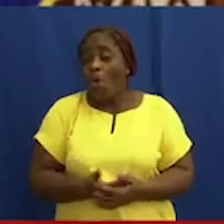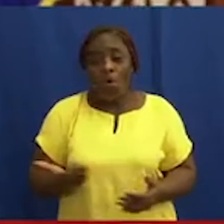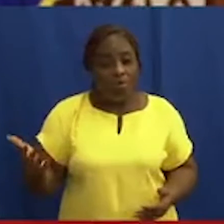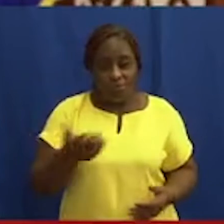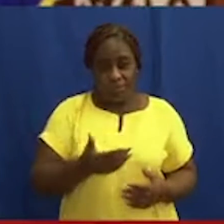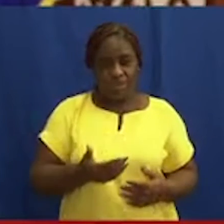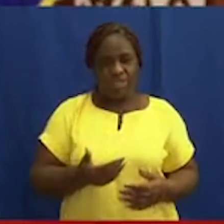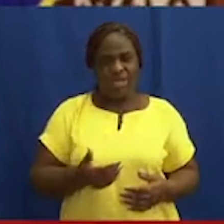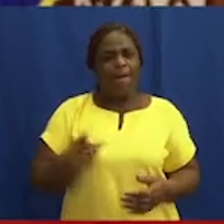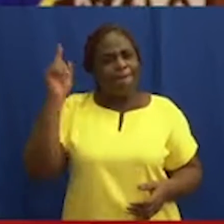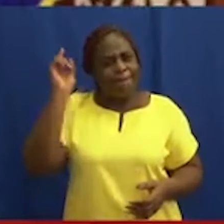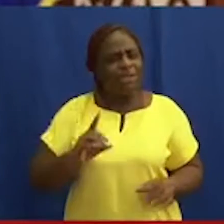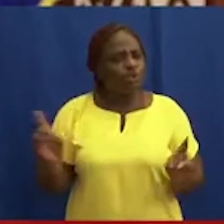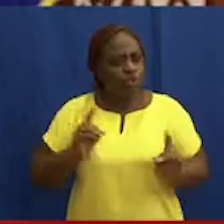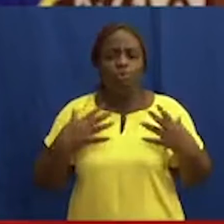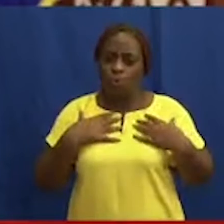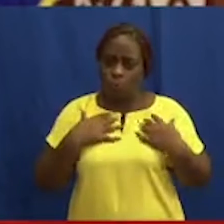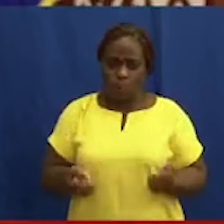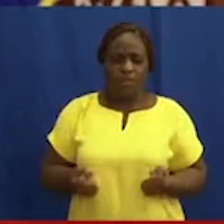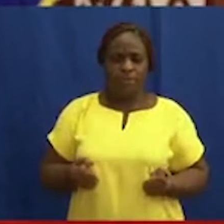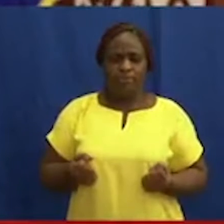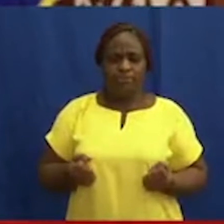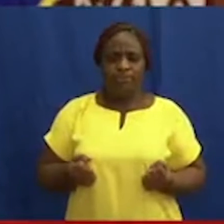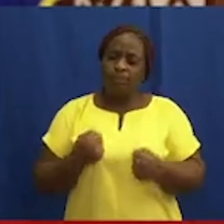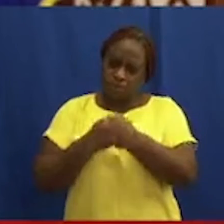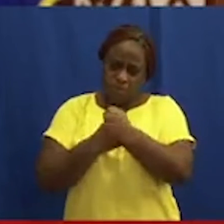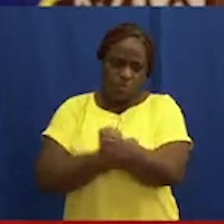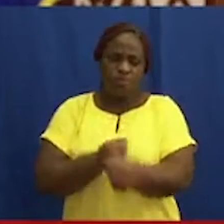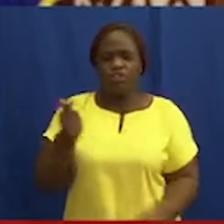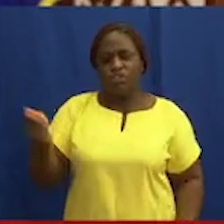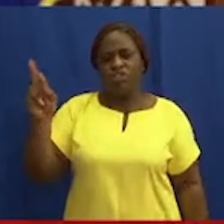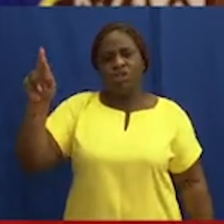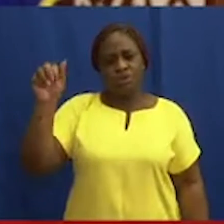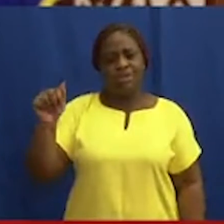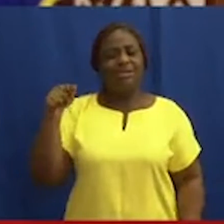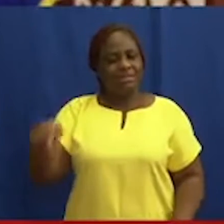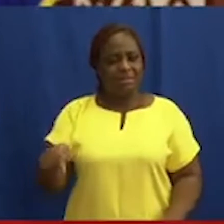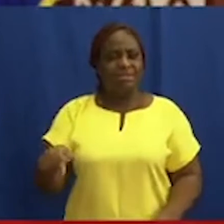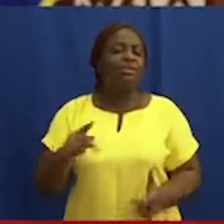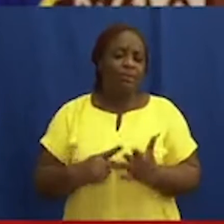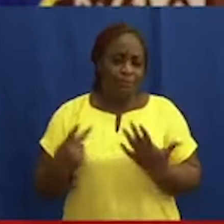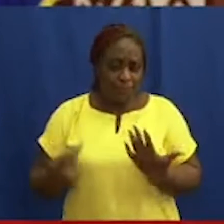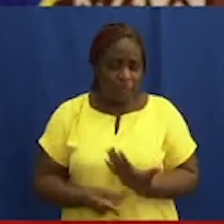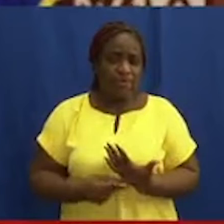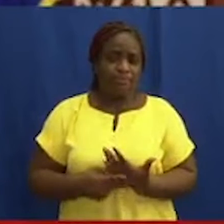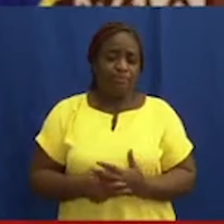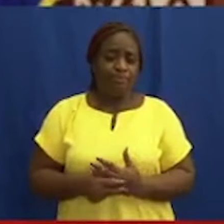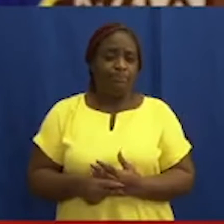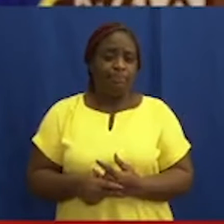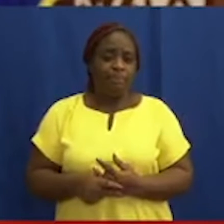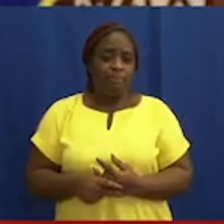gida gwamnati tana sa rai a cikin watan Mayu na shekarar 2023 watan watanni 6 daga yau